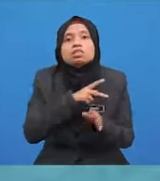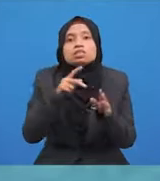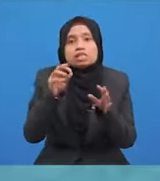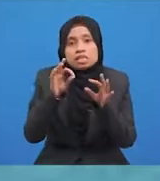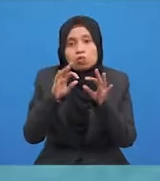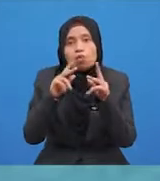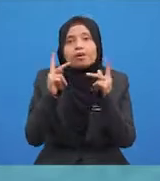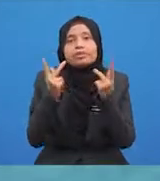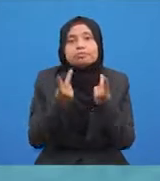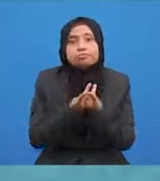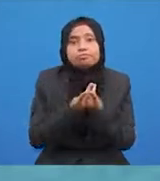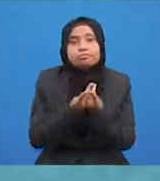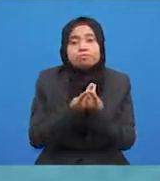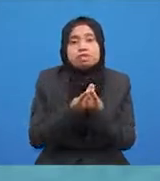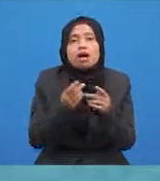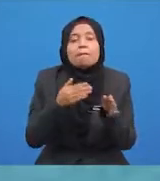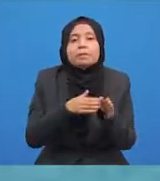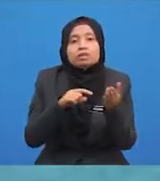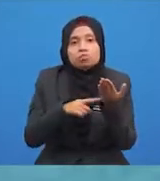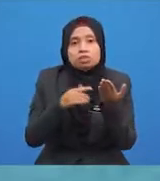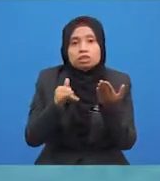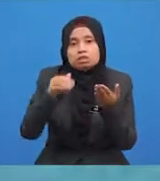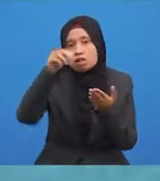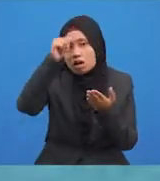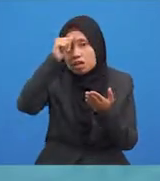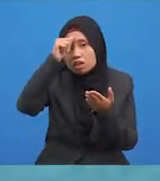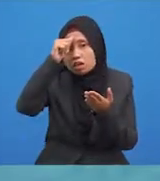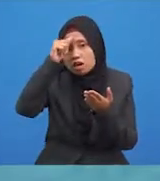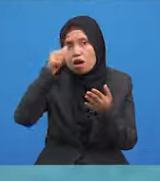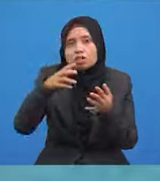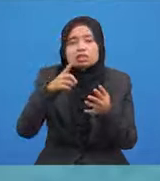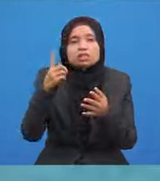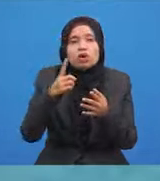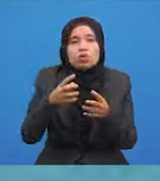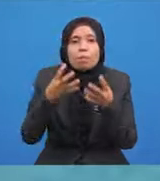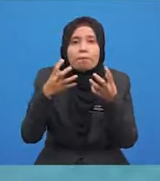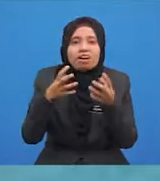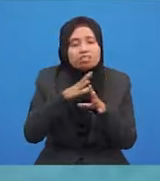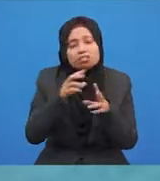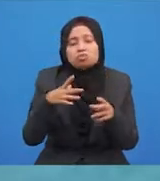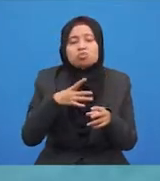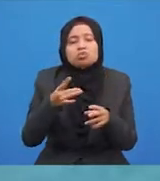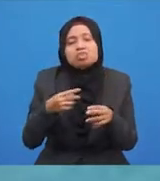keluarga. Pada mulanya, ayah bersikap tegas dan tidak menggemari haiwan.